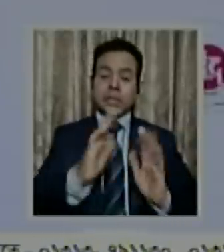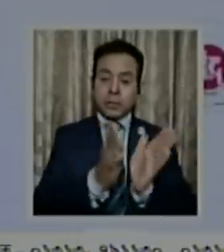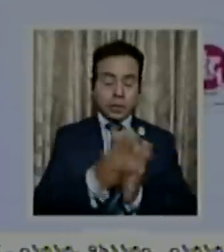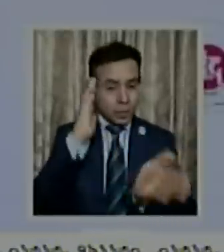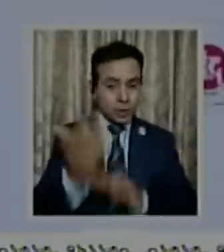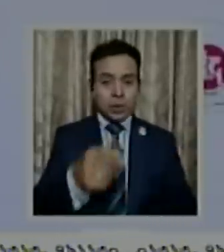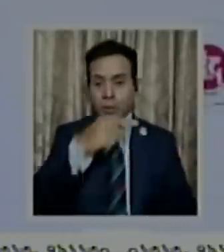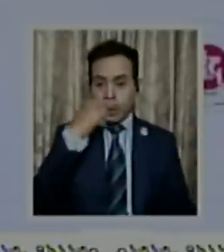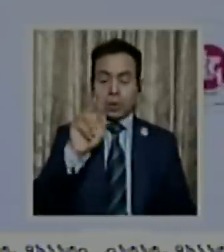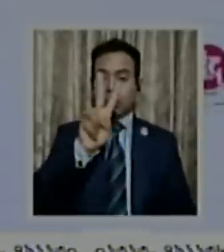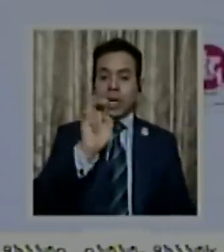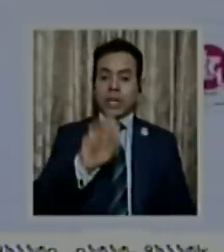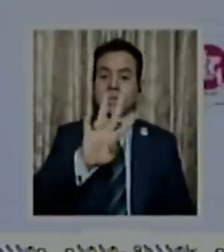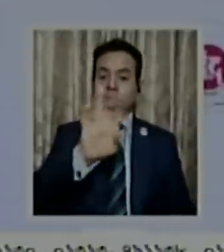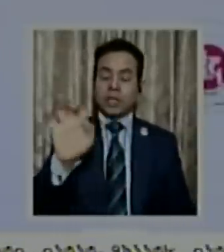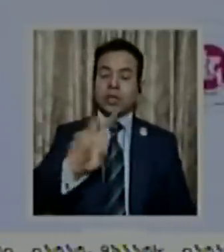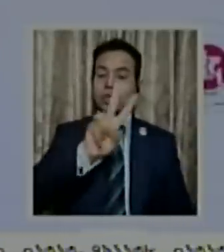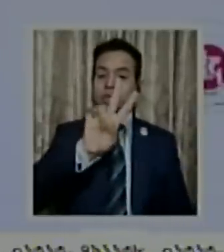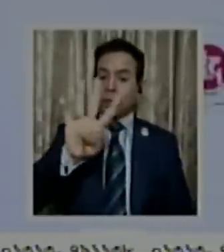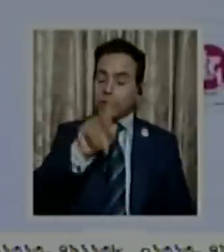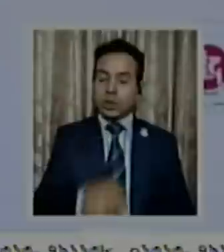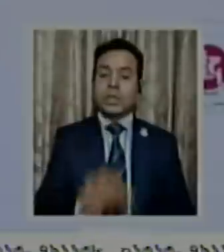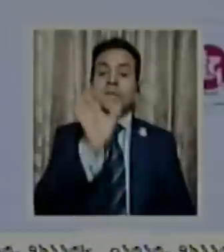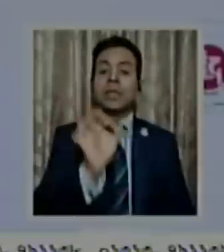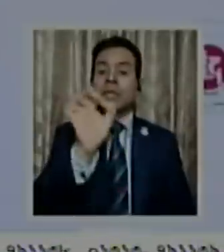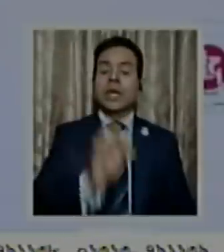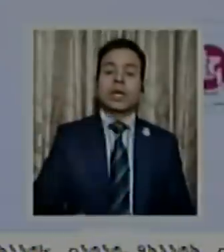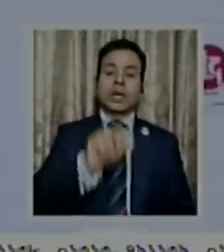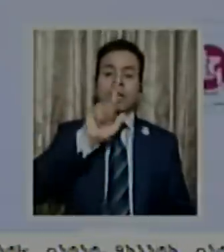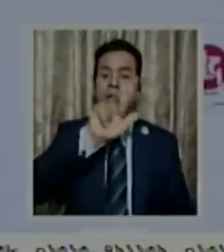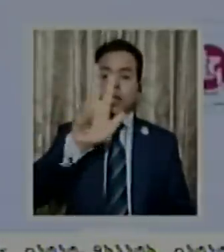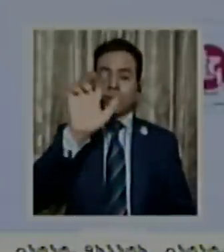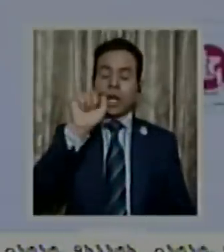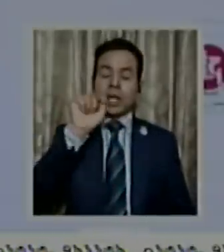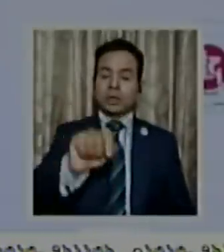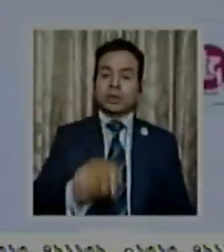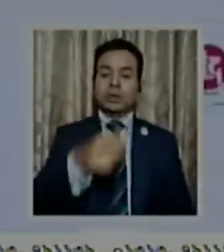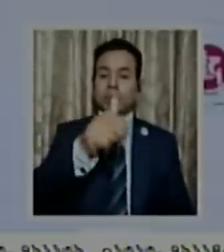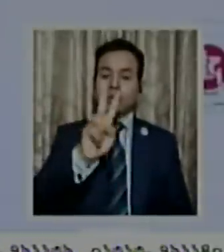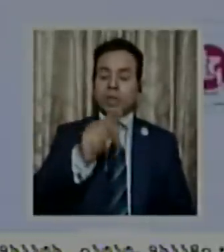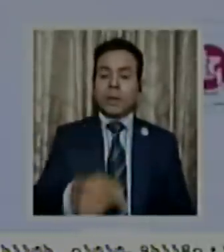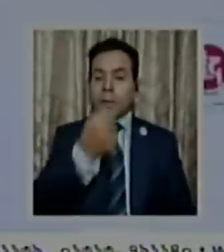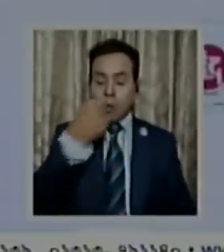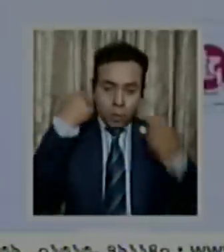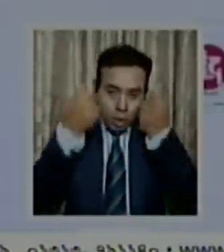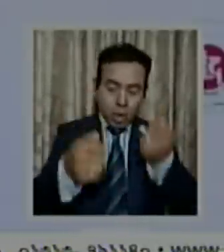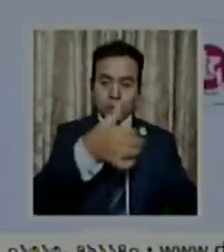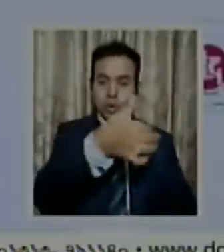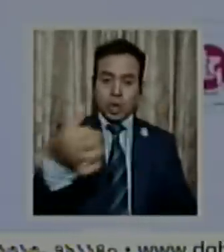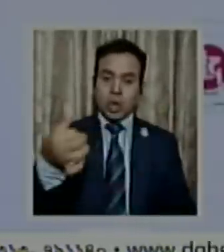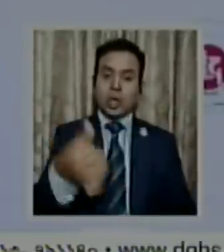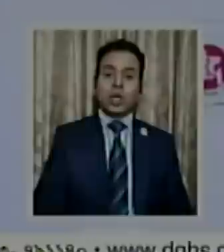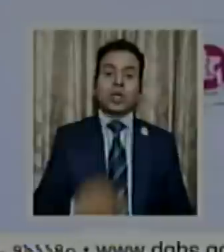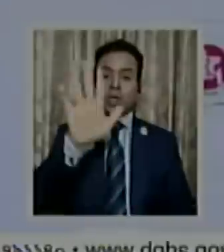পুরুষ ৩৬জন, নারী ১২জন। এ পর্যন্ত মৃত্যুবরণ করেছেন পুরুষ ২,৪২৪জন, শতাংশ